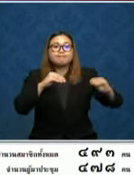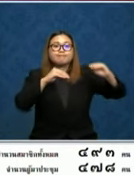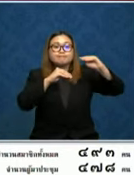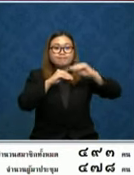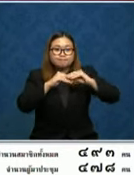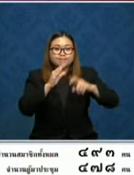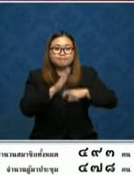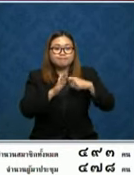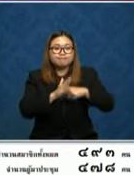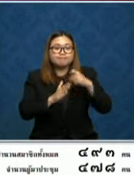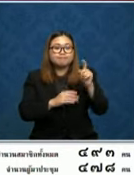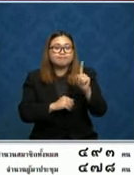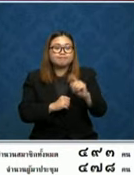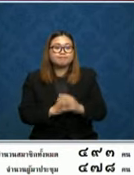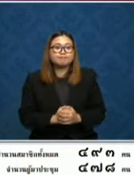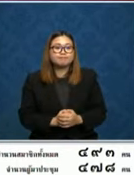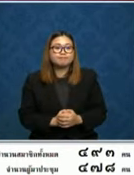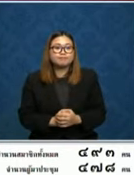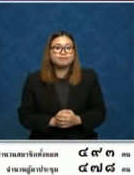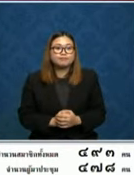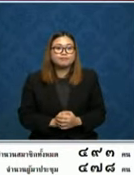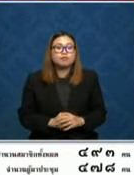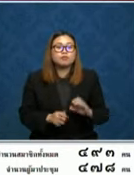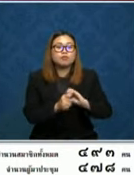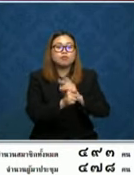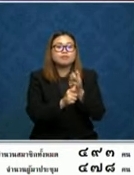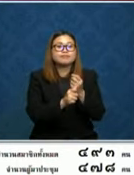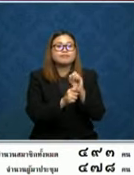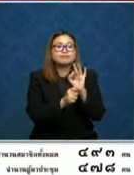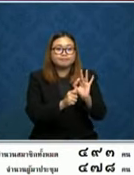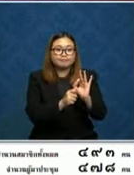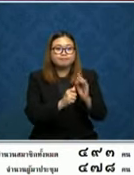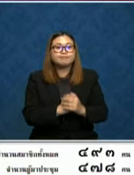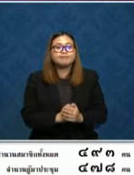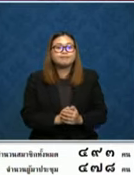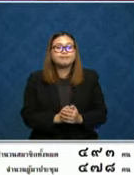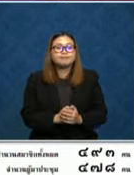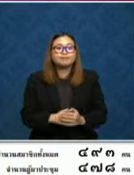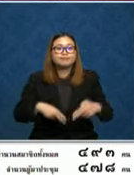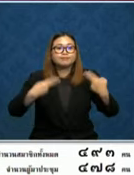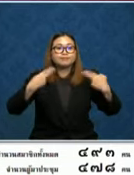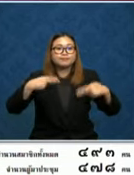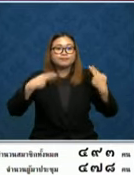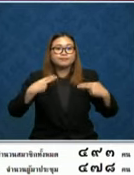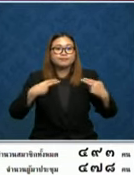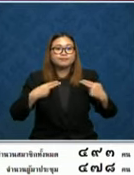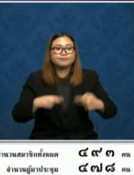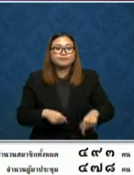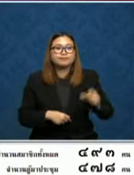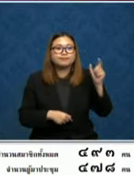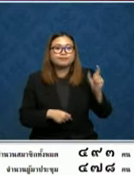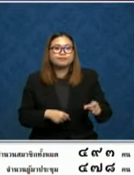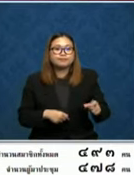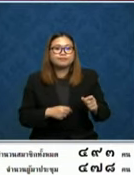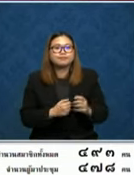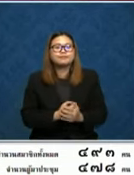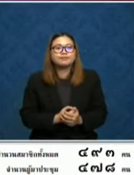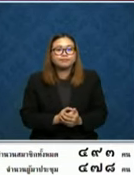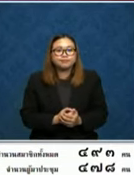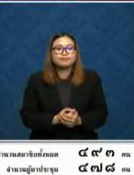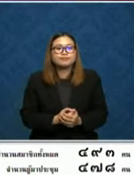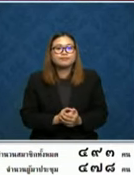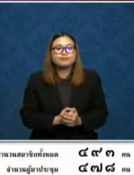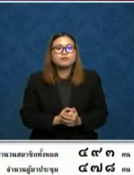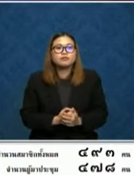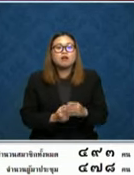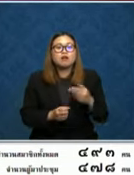ป็นเรื่องการแพร่ระบาดของโรคโควิด-19 หรือสงครามรัสเซียยูเครนและราคาพลังงานที่ปรับ